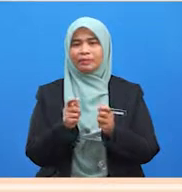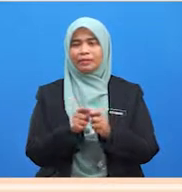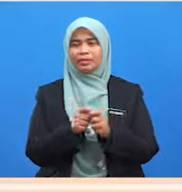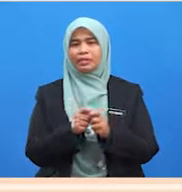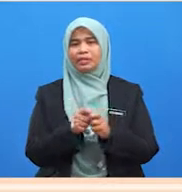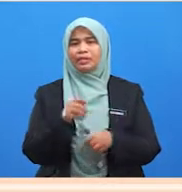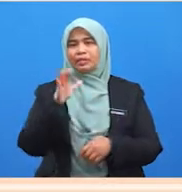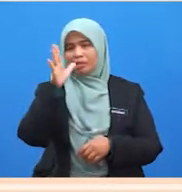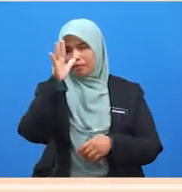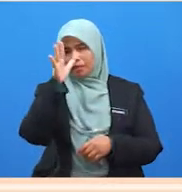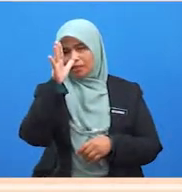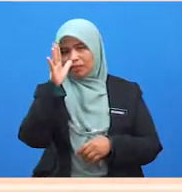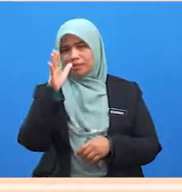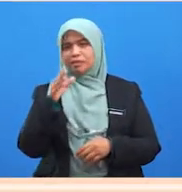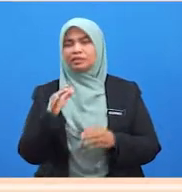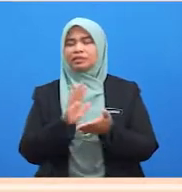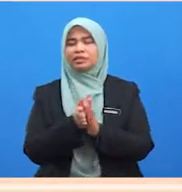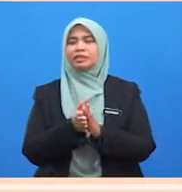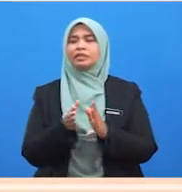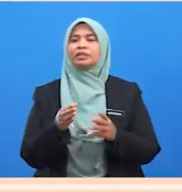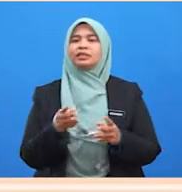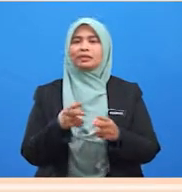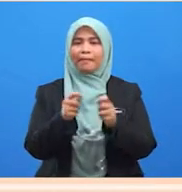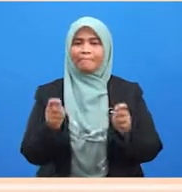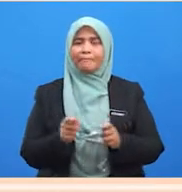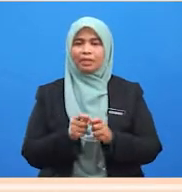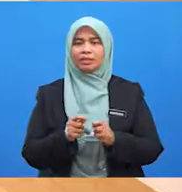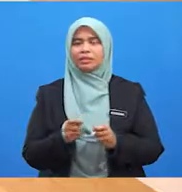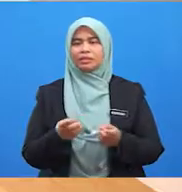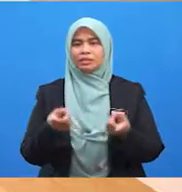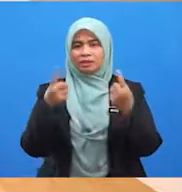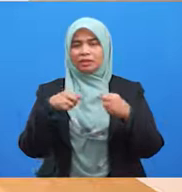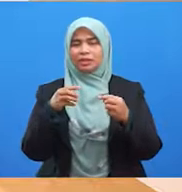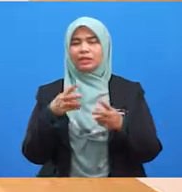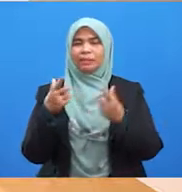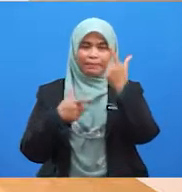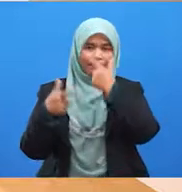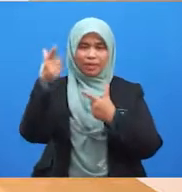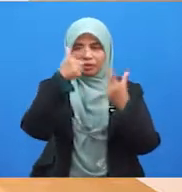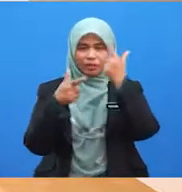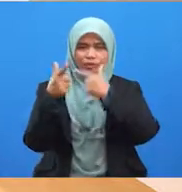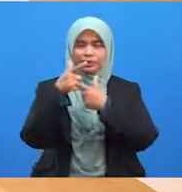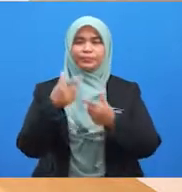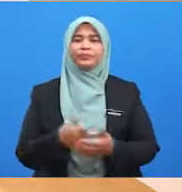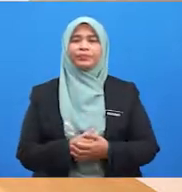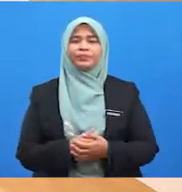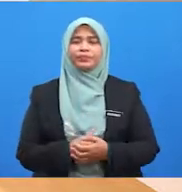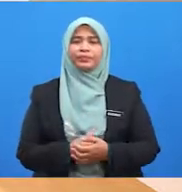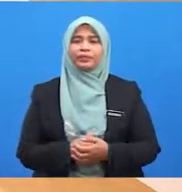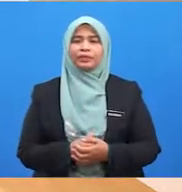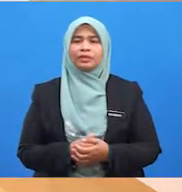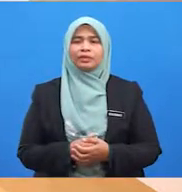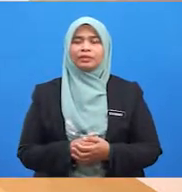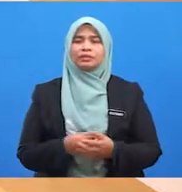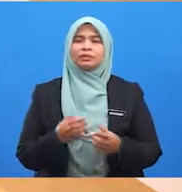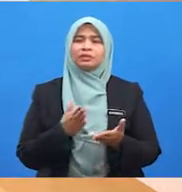dan dapat menarik kedatangan pelancong. Baiklah murid-murid, seterusnya kita teruskan dengan